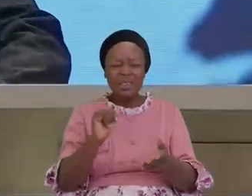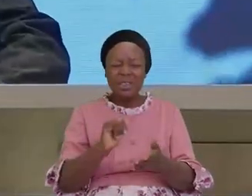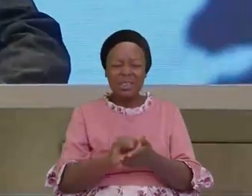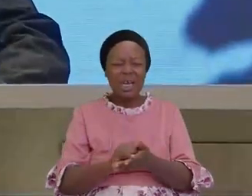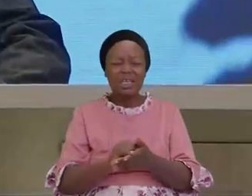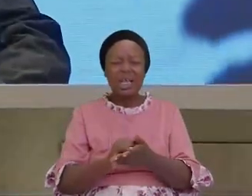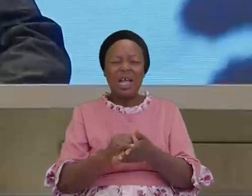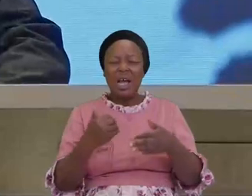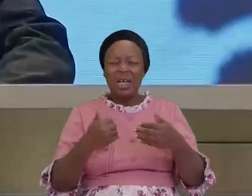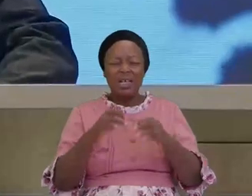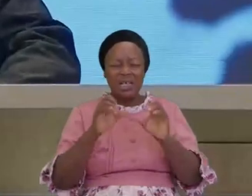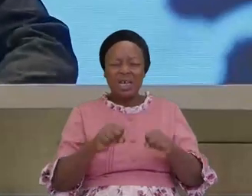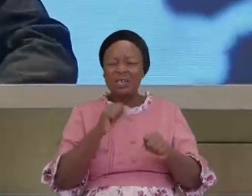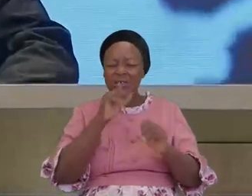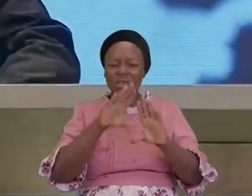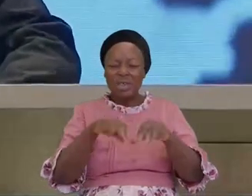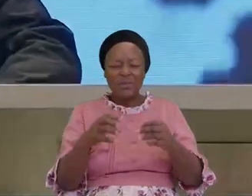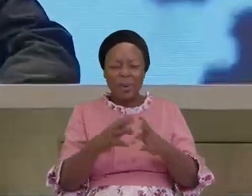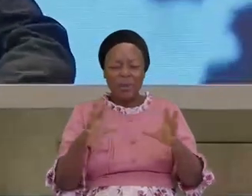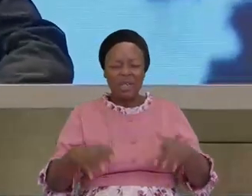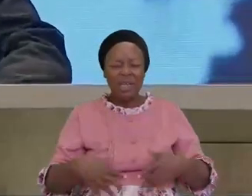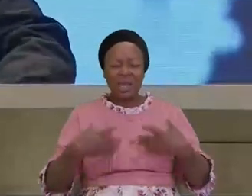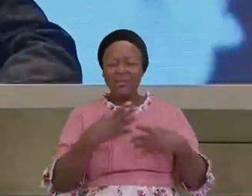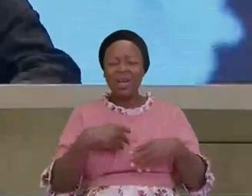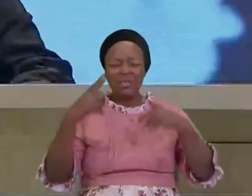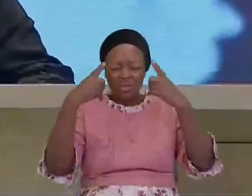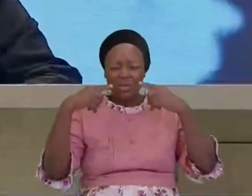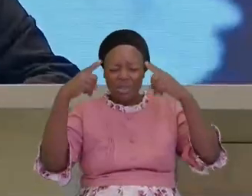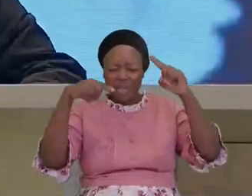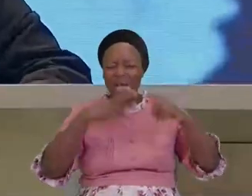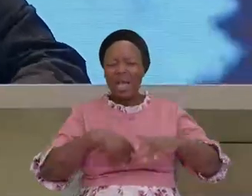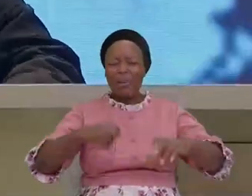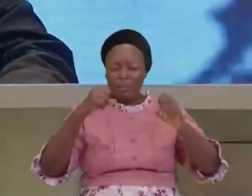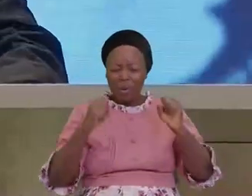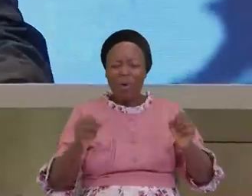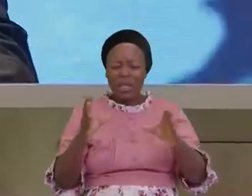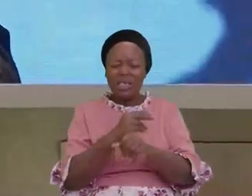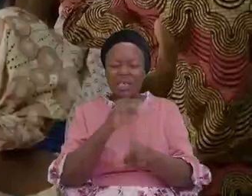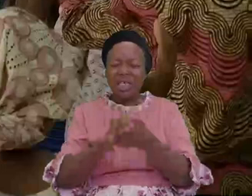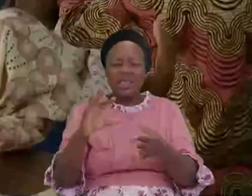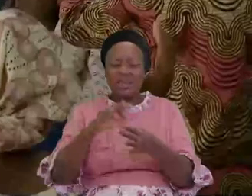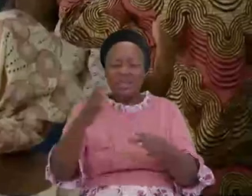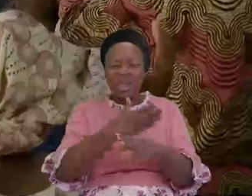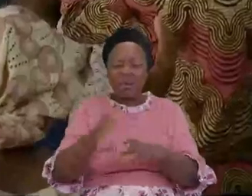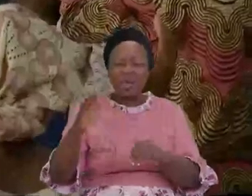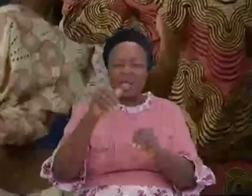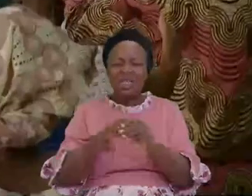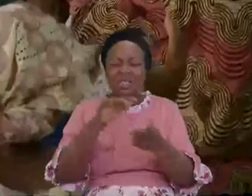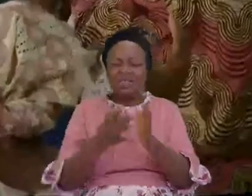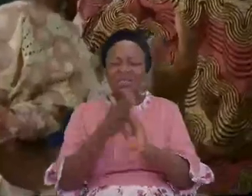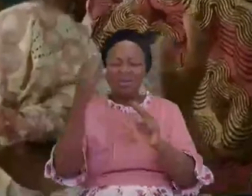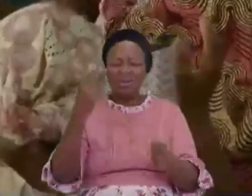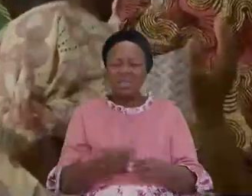Tout esprit qui n'a pas donné la vie abondante, le succès, la puissance, ô cet esprit, au nom